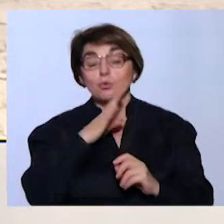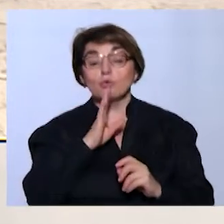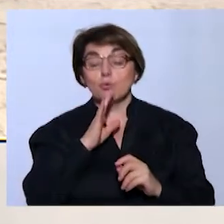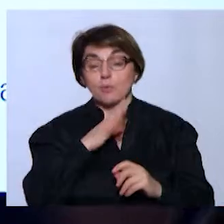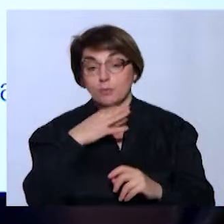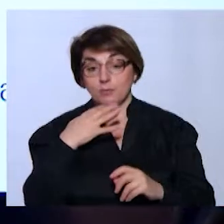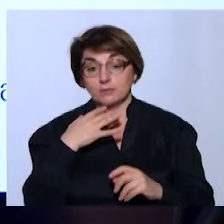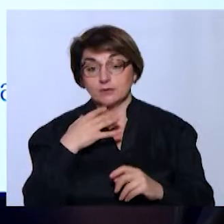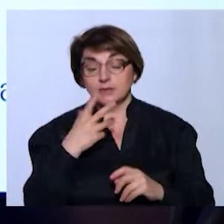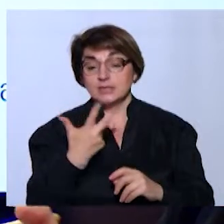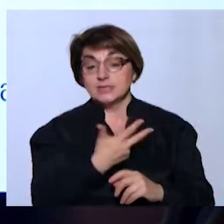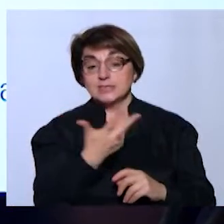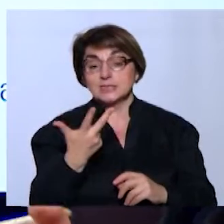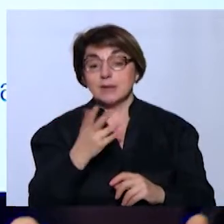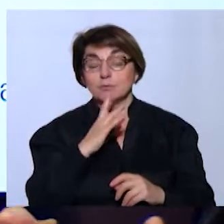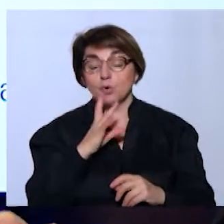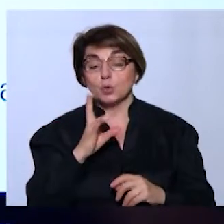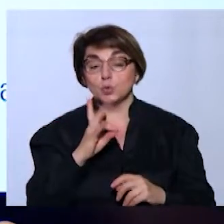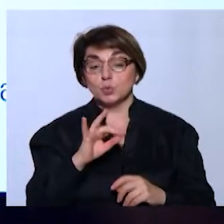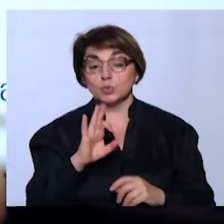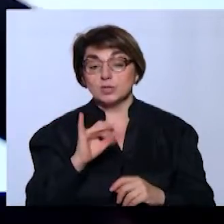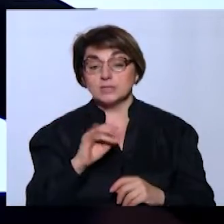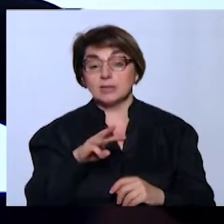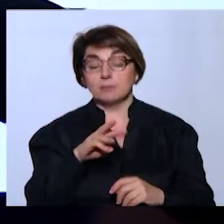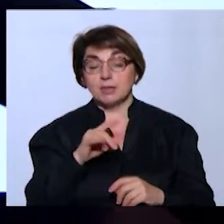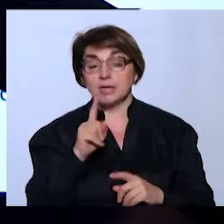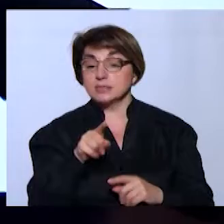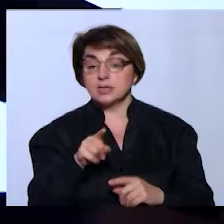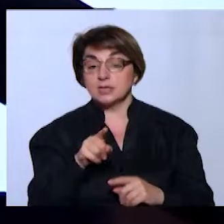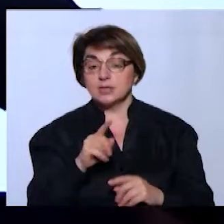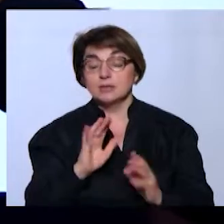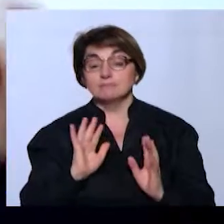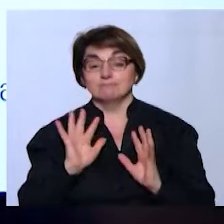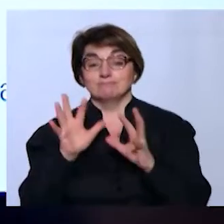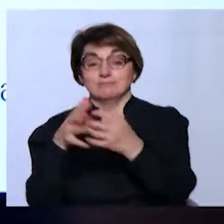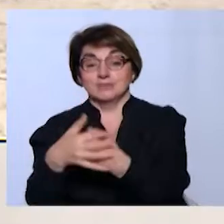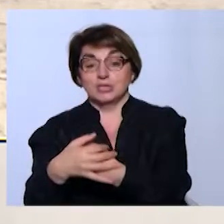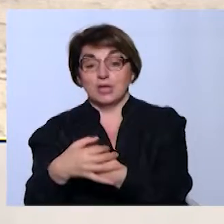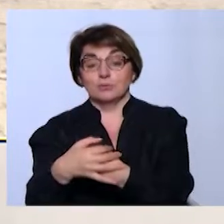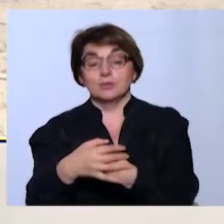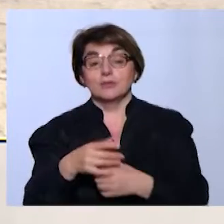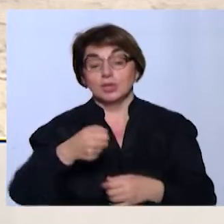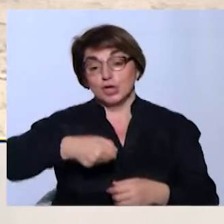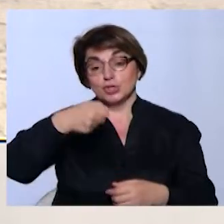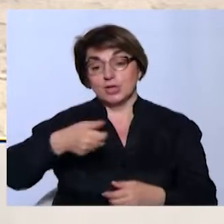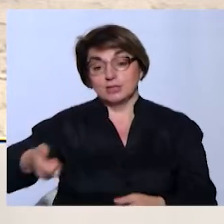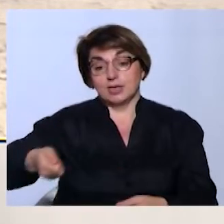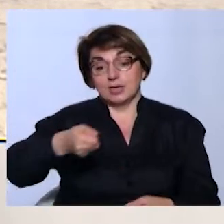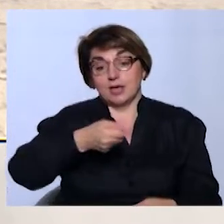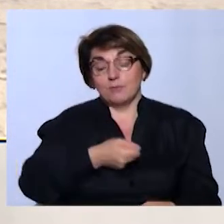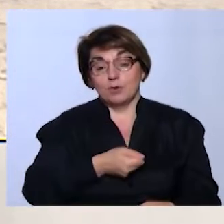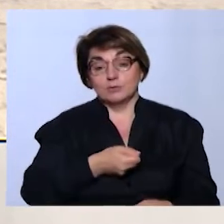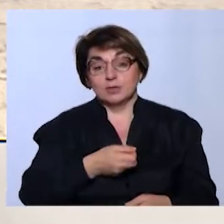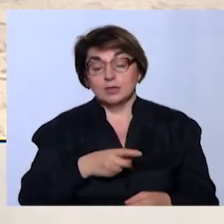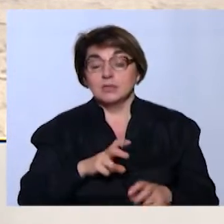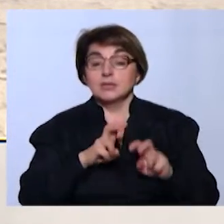არიან? სამი გოგოა: ნუნუ, ქრისტინა და მარიანა. ესე იგი, მისცვივდნენ და ჩანთა გამოართვეს.